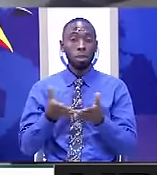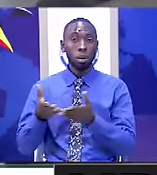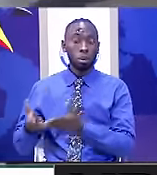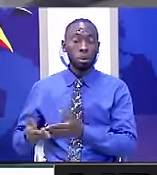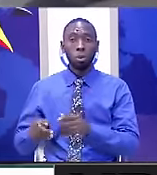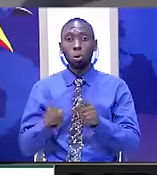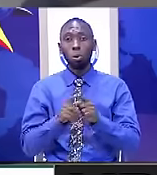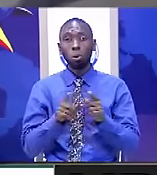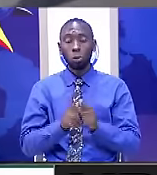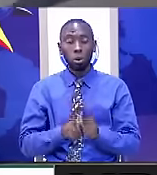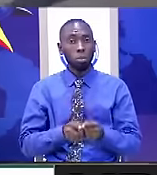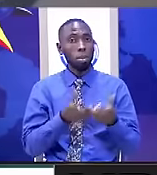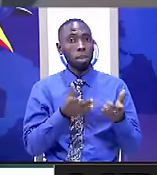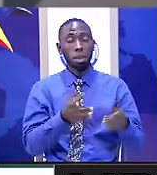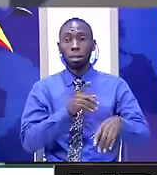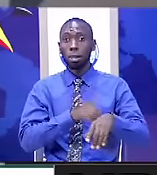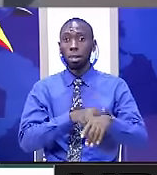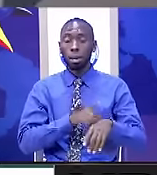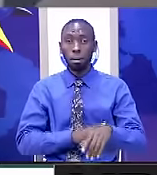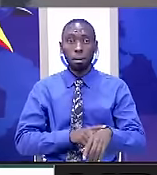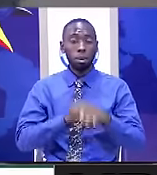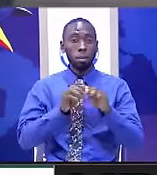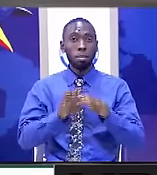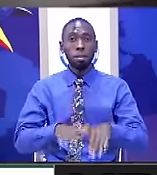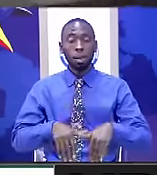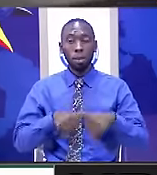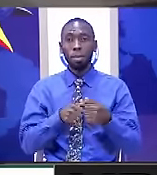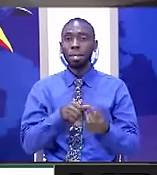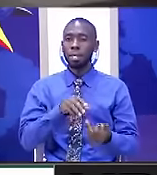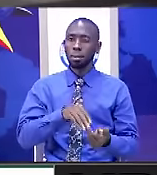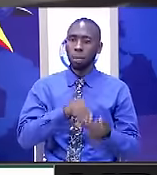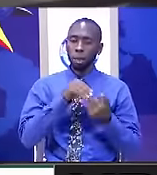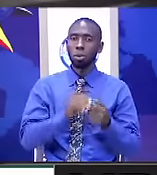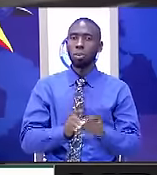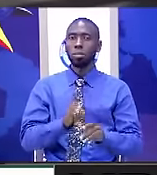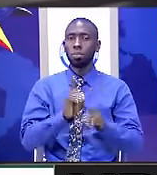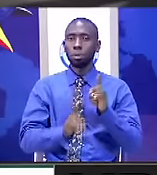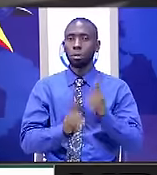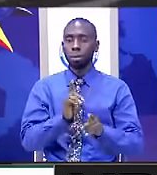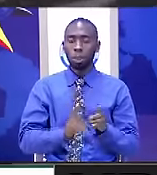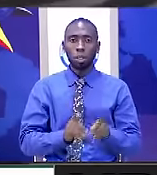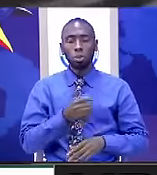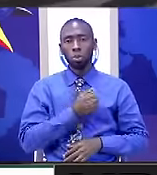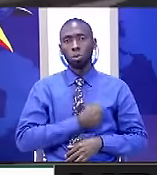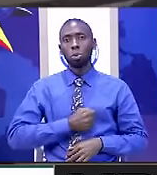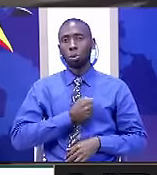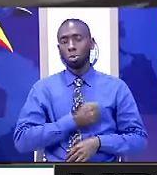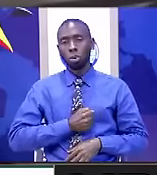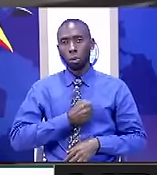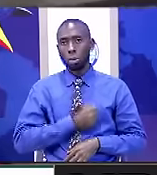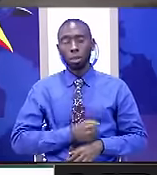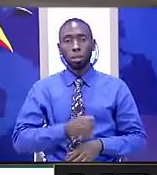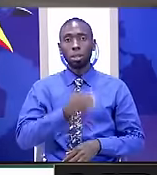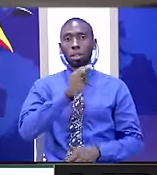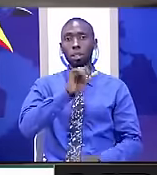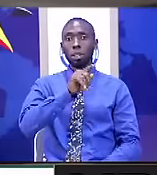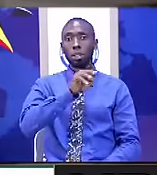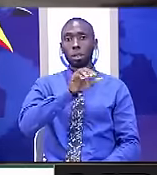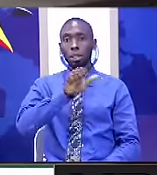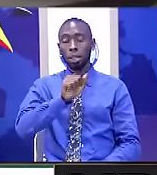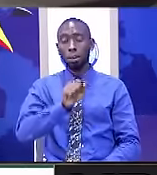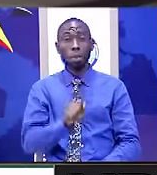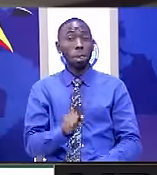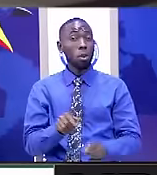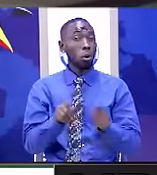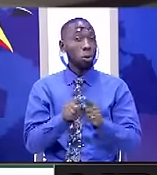okubawo nga parliament etuuza olutuula olw'enjawulo olukungubagira omugenzi Cecilia Ogwal. Muno